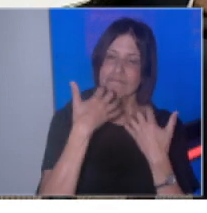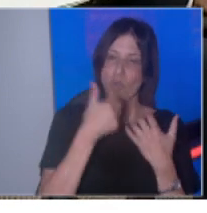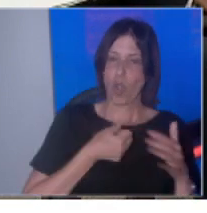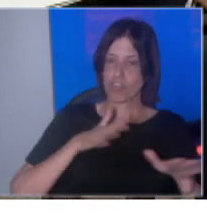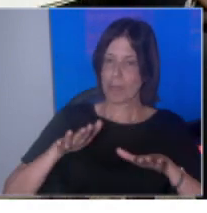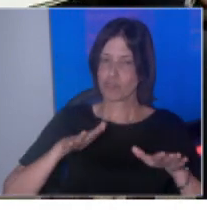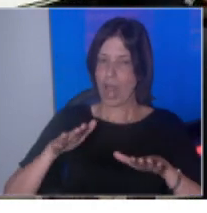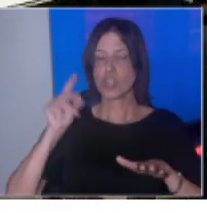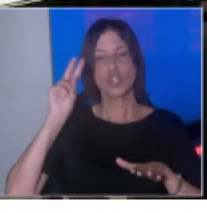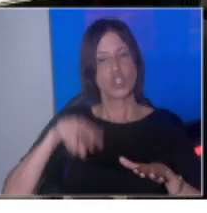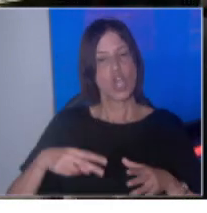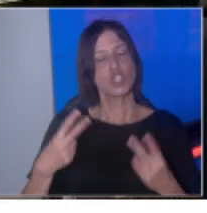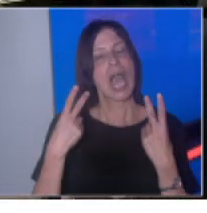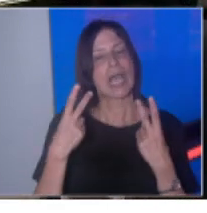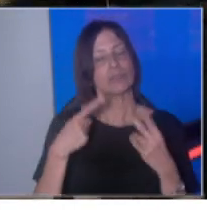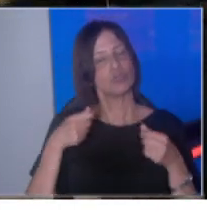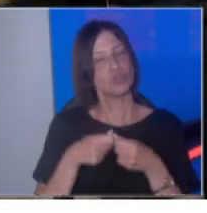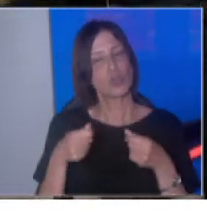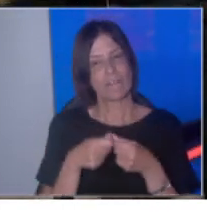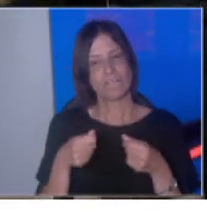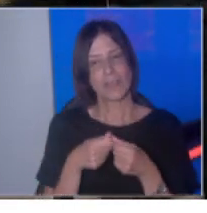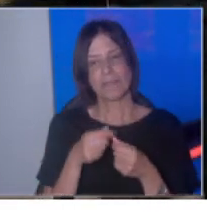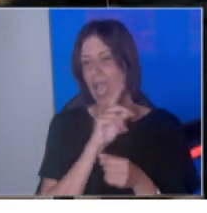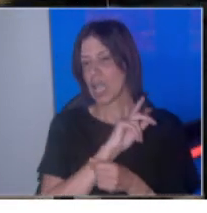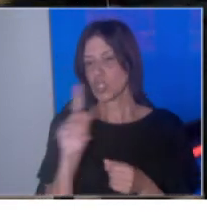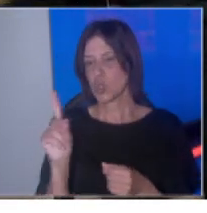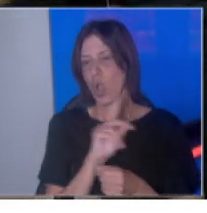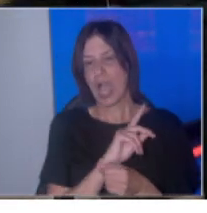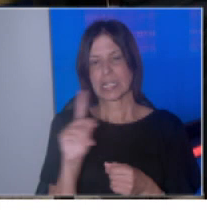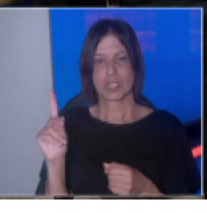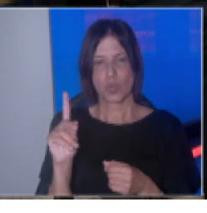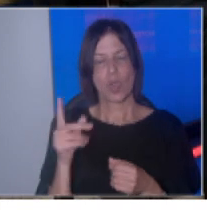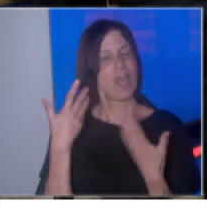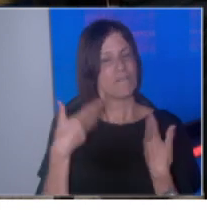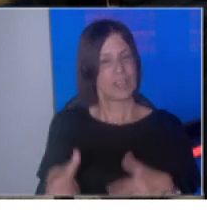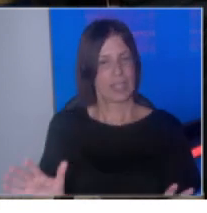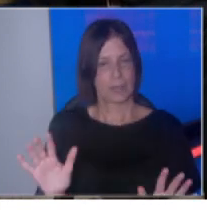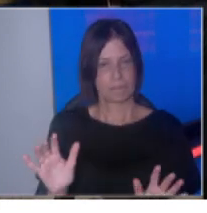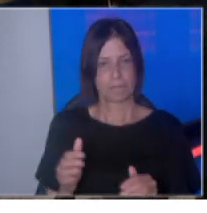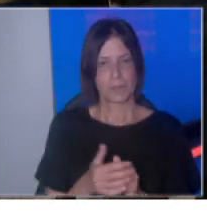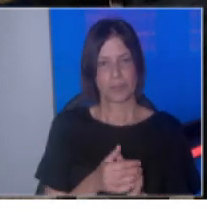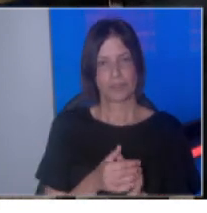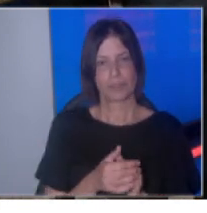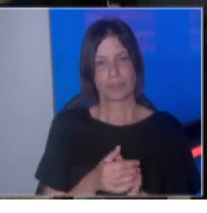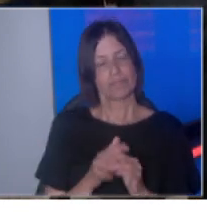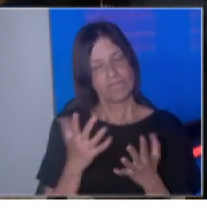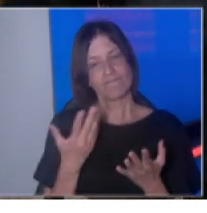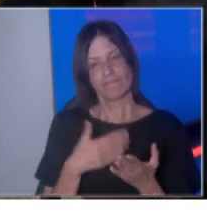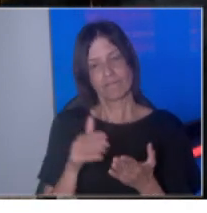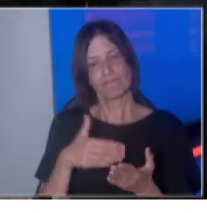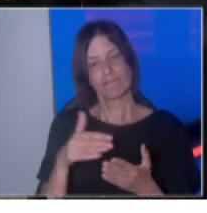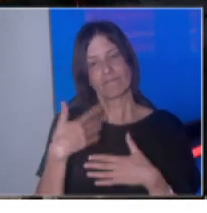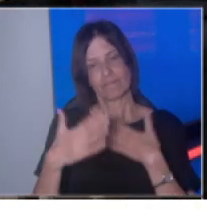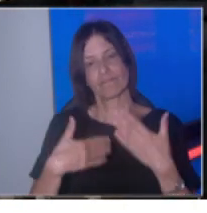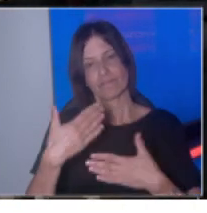הממשלה שיש לנו ערכים משותפים ואסור, פשוט אסור, בתכלית איסור לוותר עליהם. ככל שזה